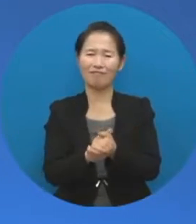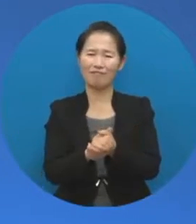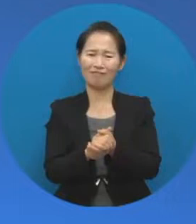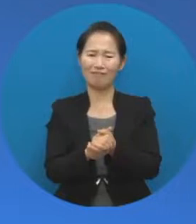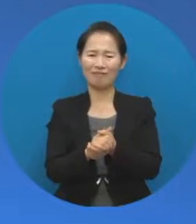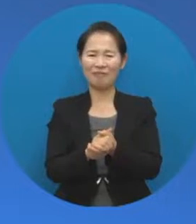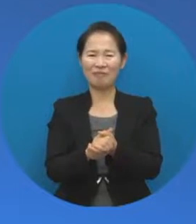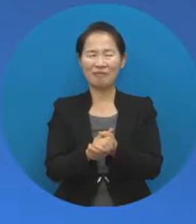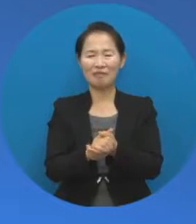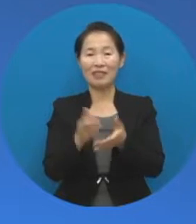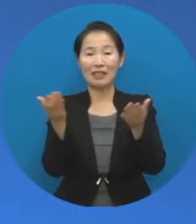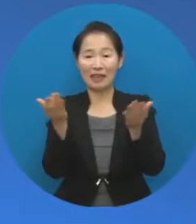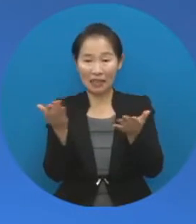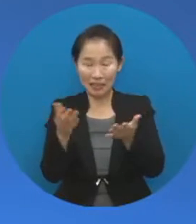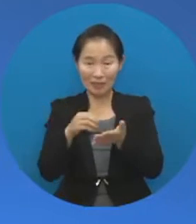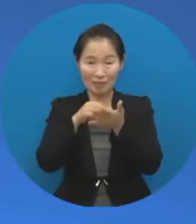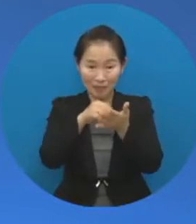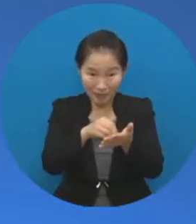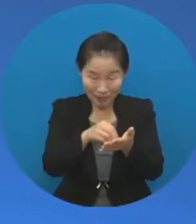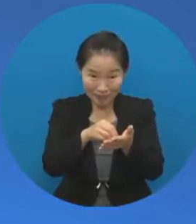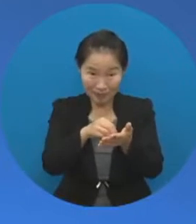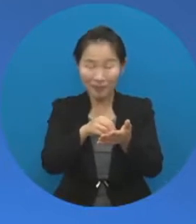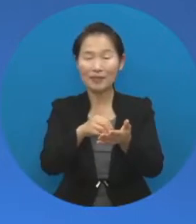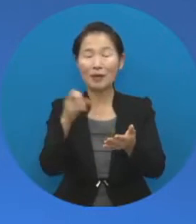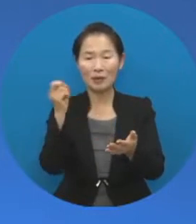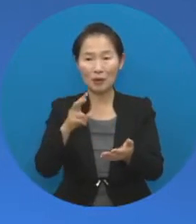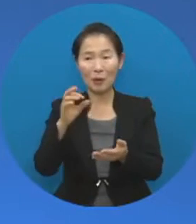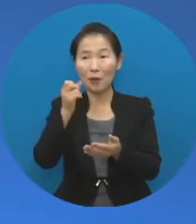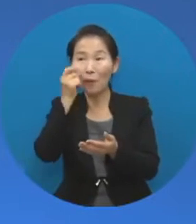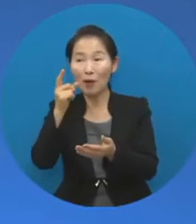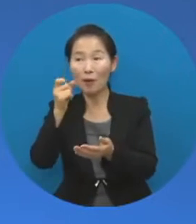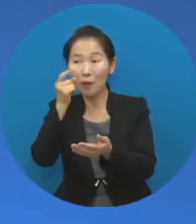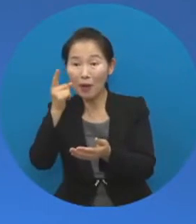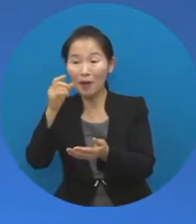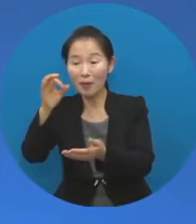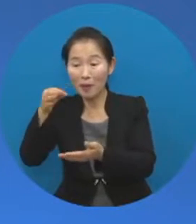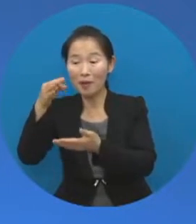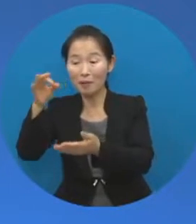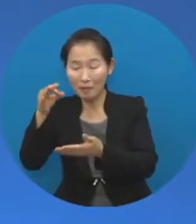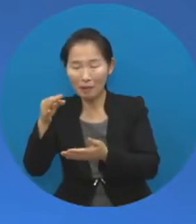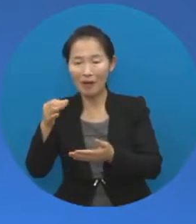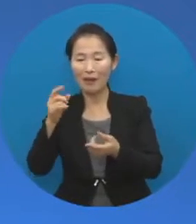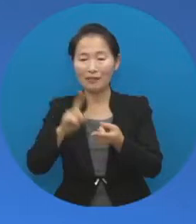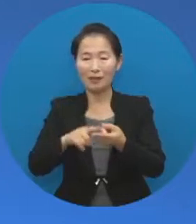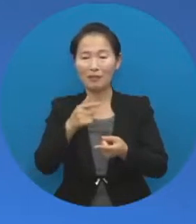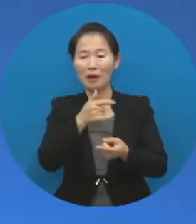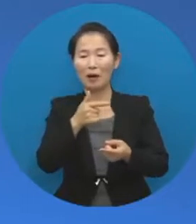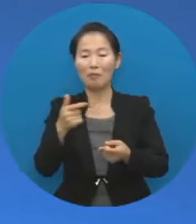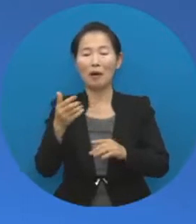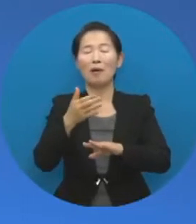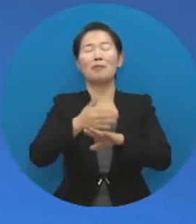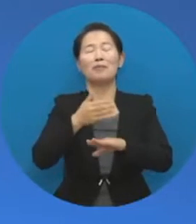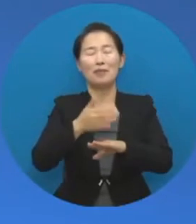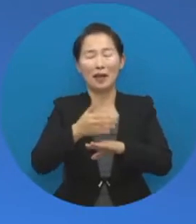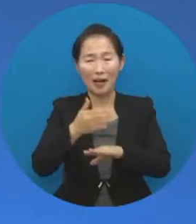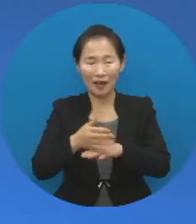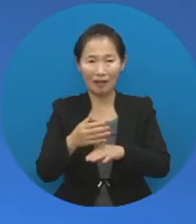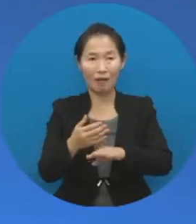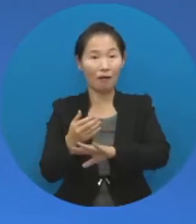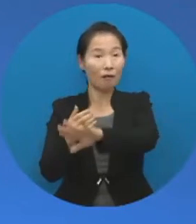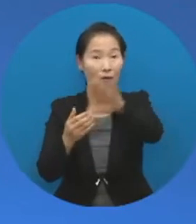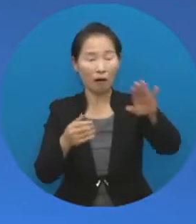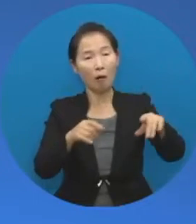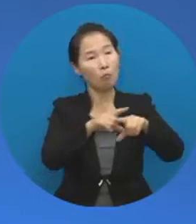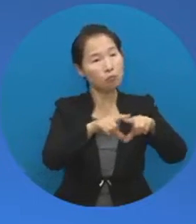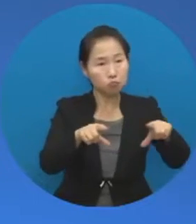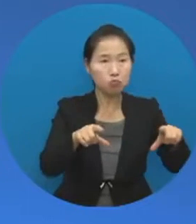직장인에 너무 만족했고 매달 월급 나오는 것이 너무 감사했고 남들에겐 너무 평범한 일상이지만